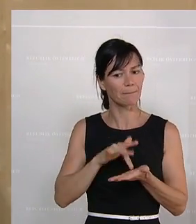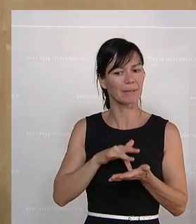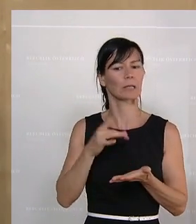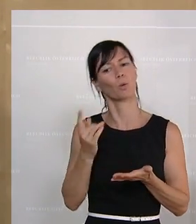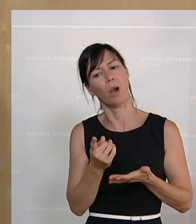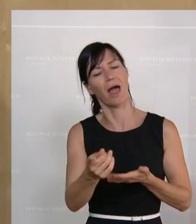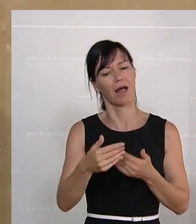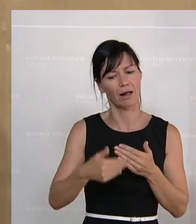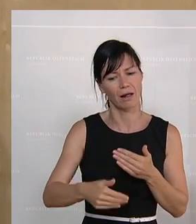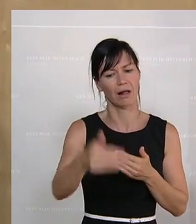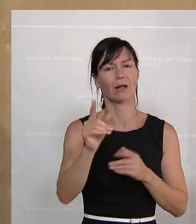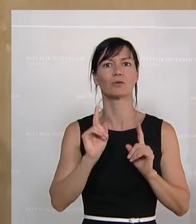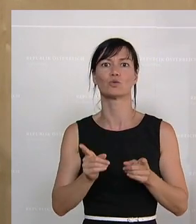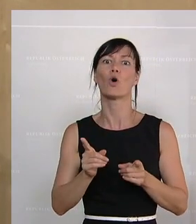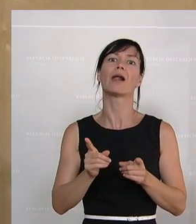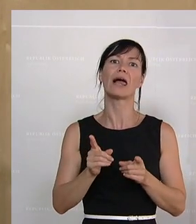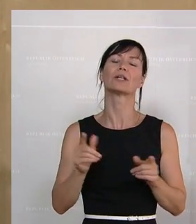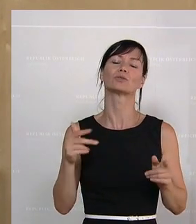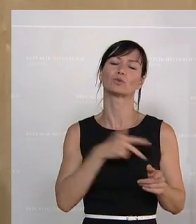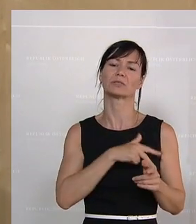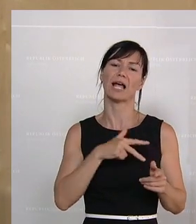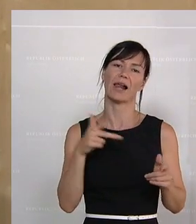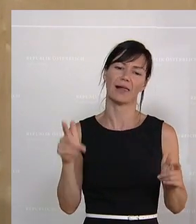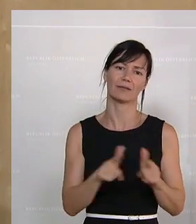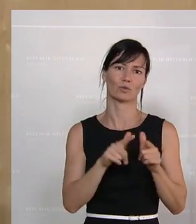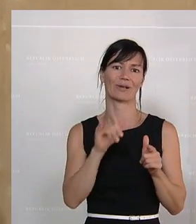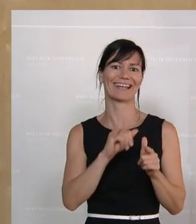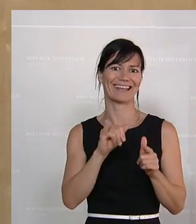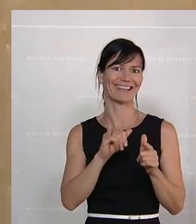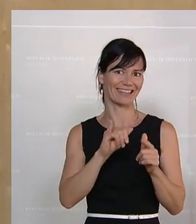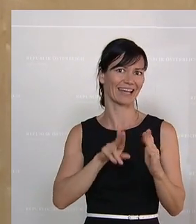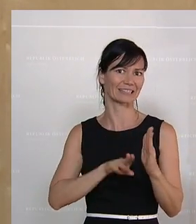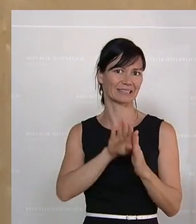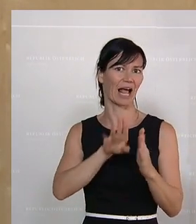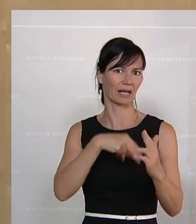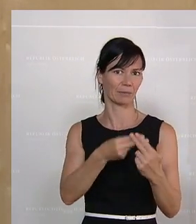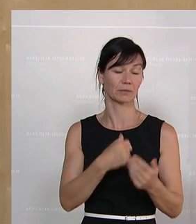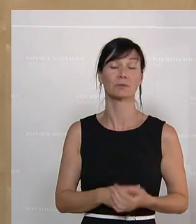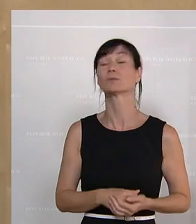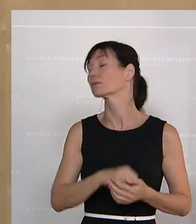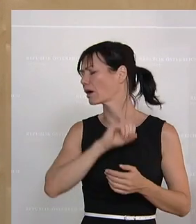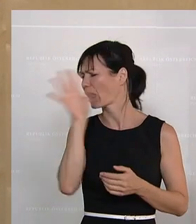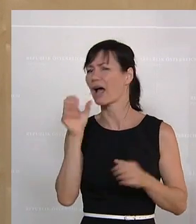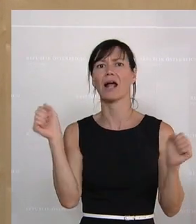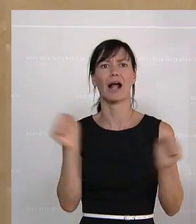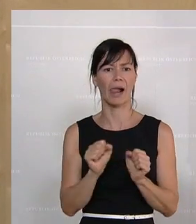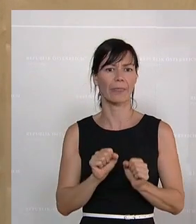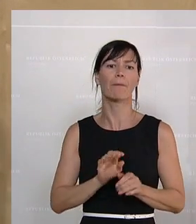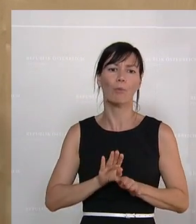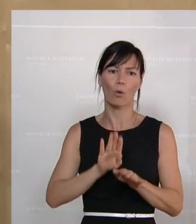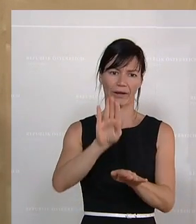ermöglichen um die valorisierung indexierung der sozialleistungen und natürlich auch die abschaffung der kalten progression